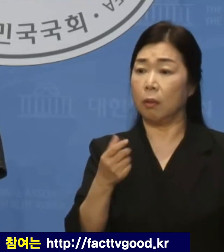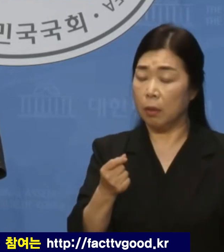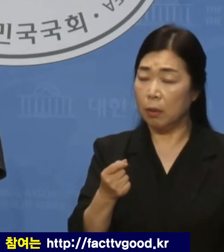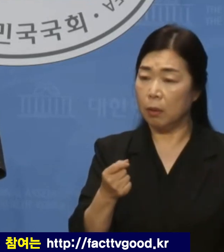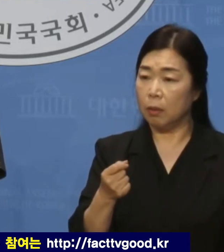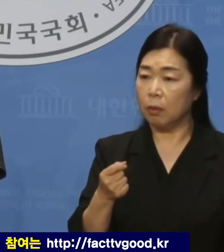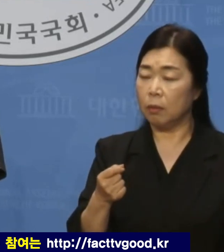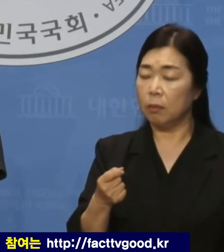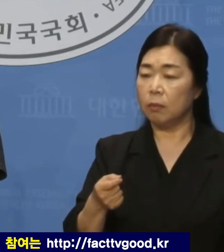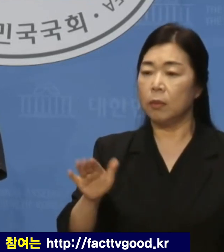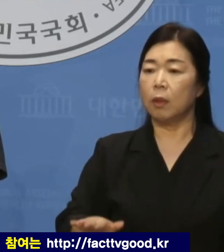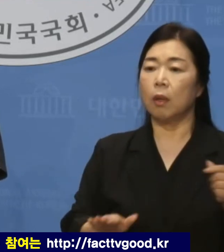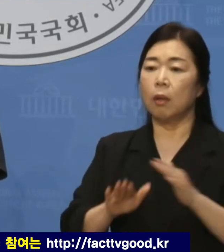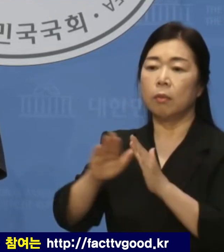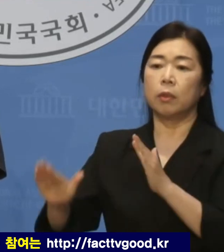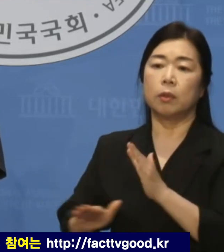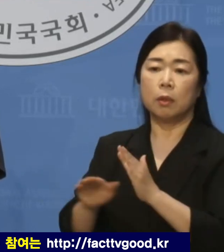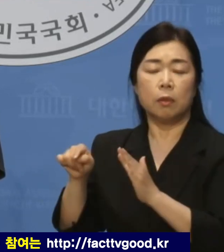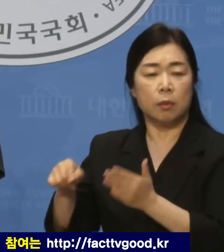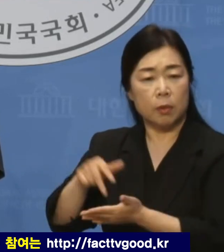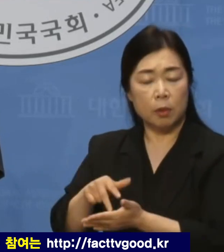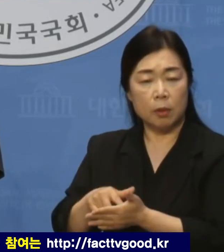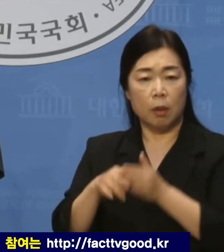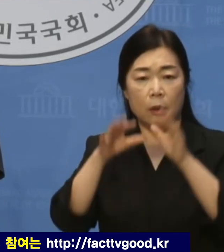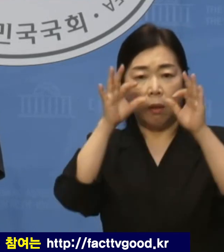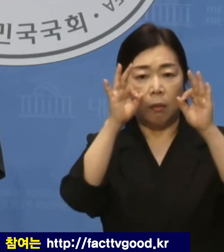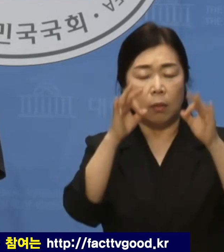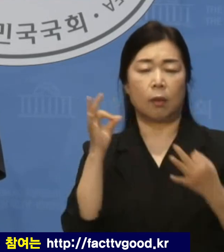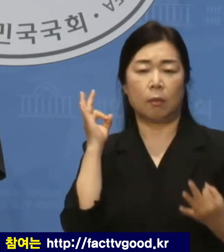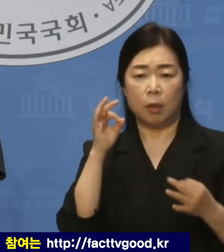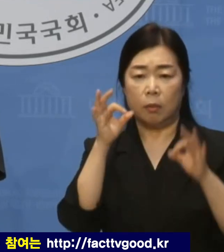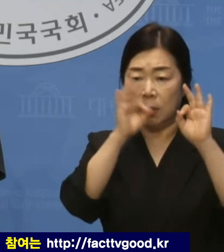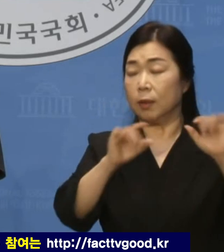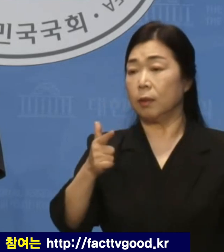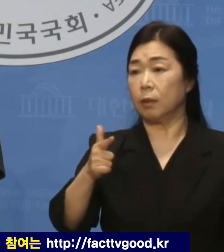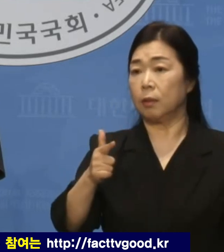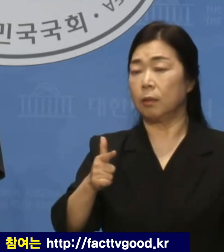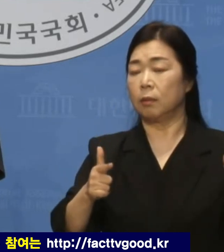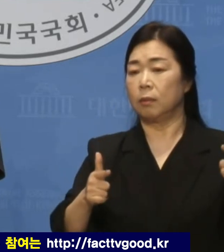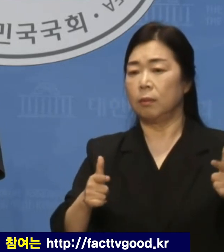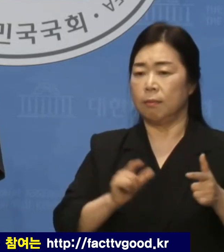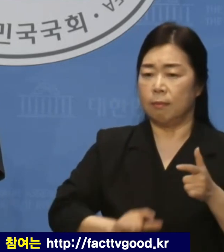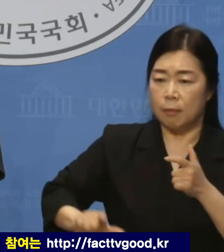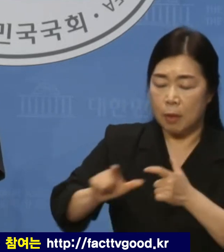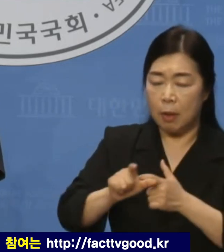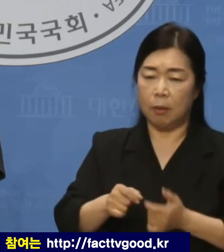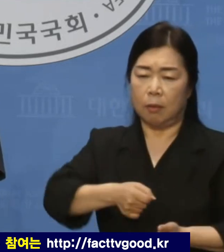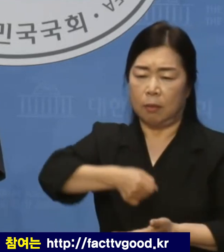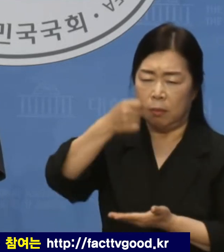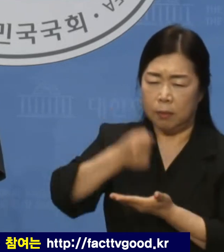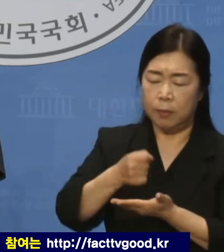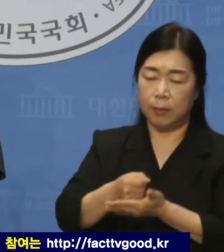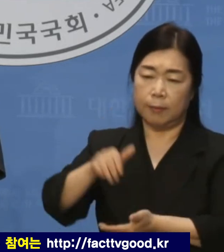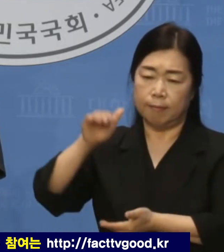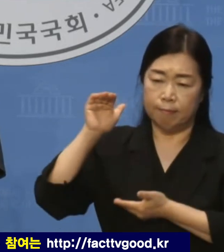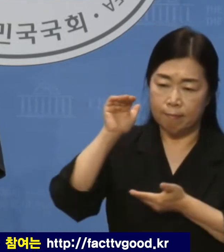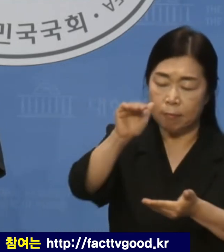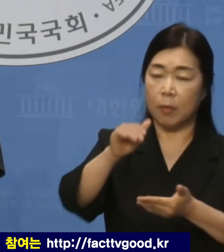유가족들은 관망만 하고 있지 않습니다. 10번이고 100번이고 읍소하고 호소하고